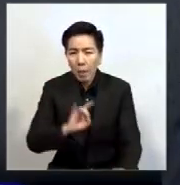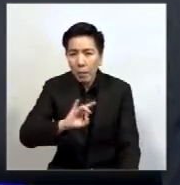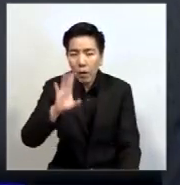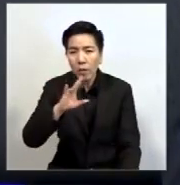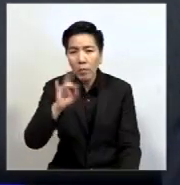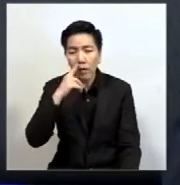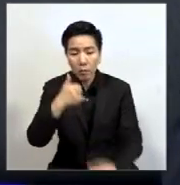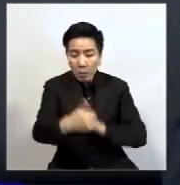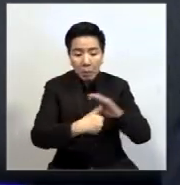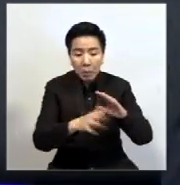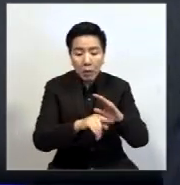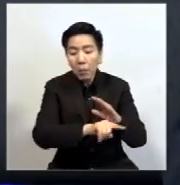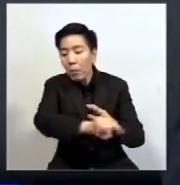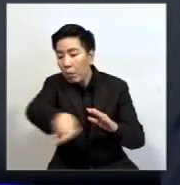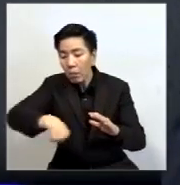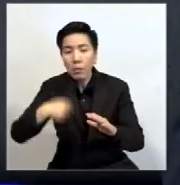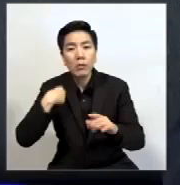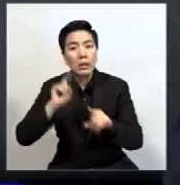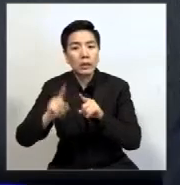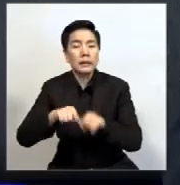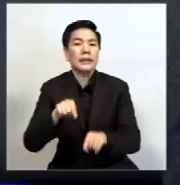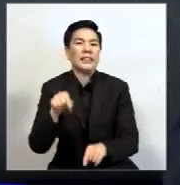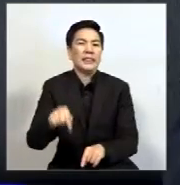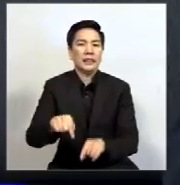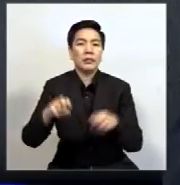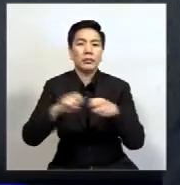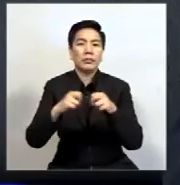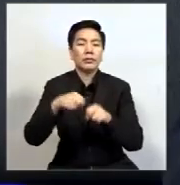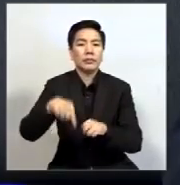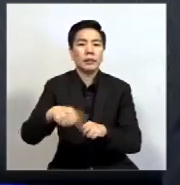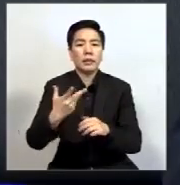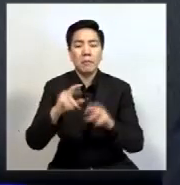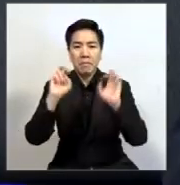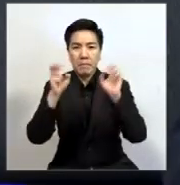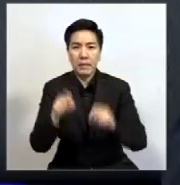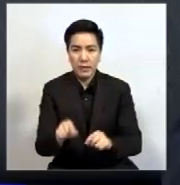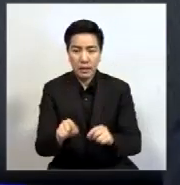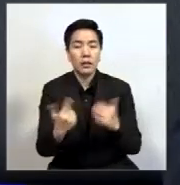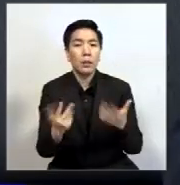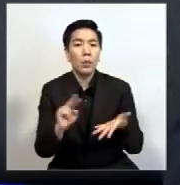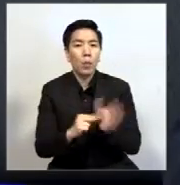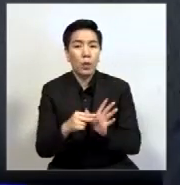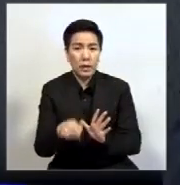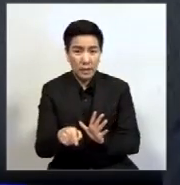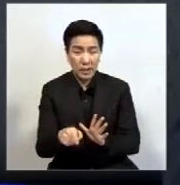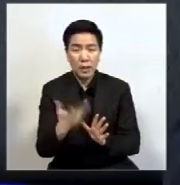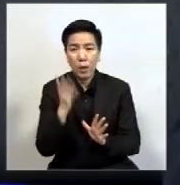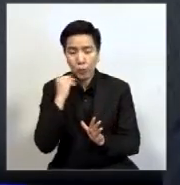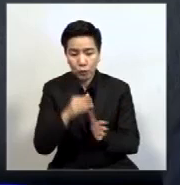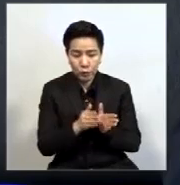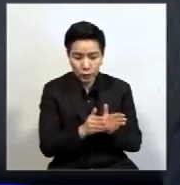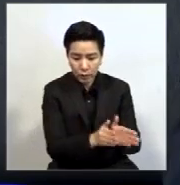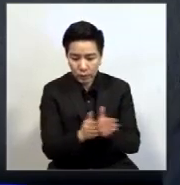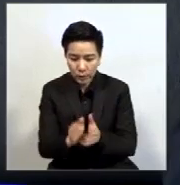ไม่ได้เข้าทางไอ้ตรงช่องทางถาวรนะซึ่งตรงนี้แหละทำให้มีประเด็นขึ้นมานะครับแต่การนี้ทุกภาคส่วนก็ร่ว